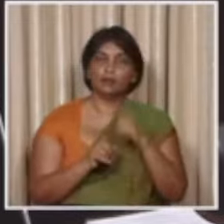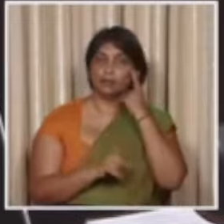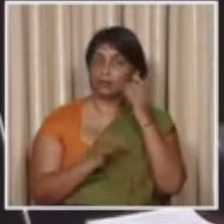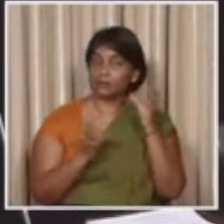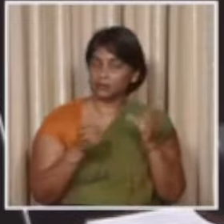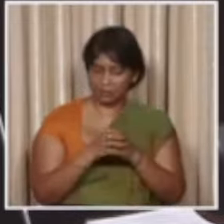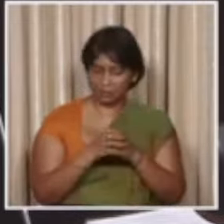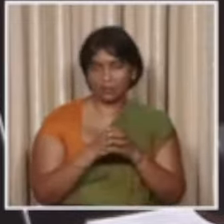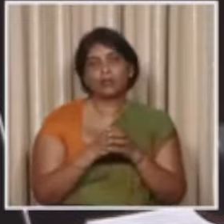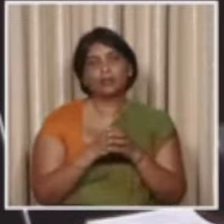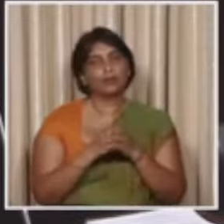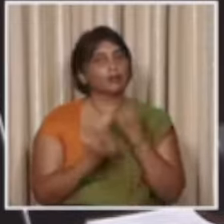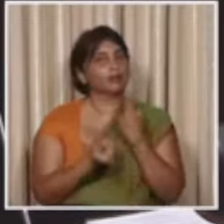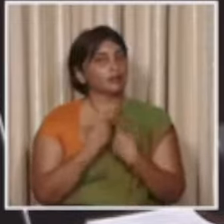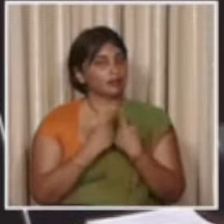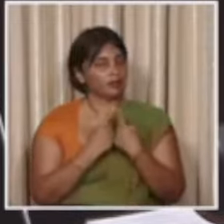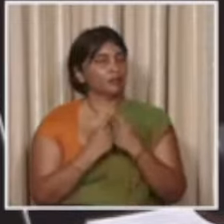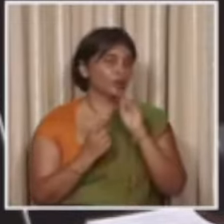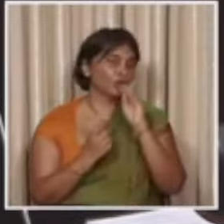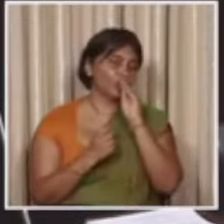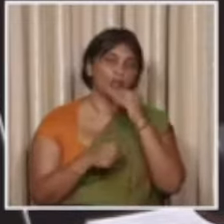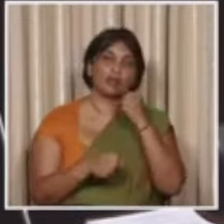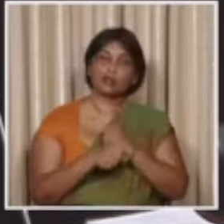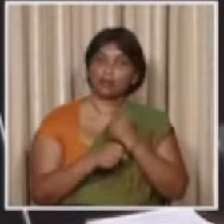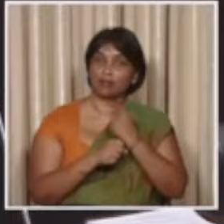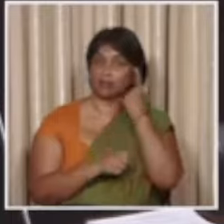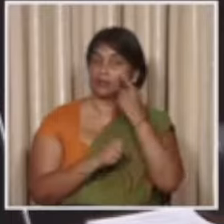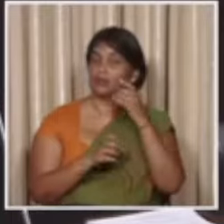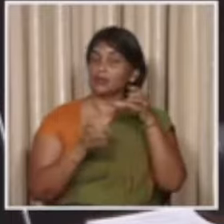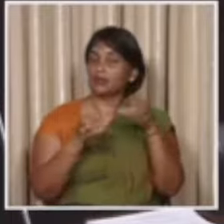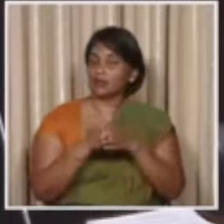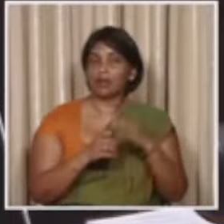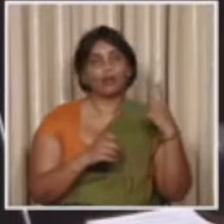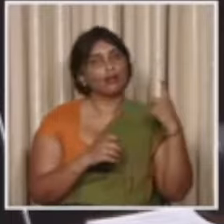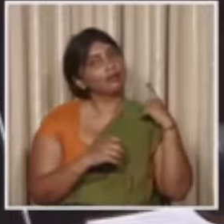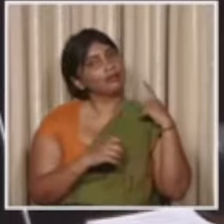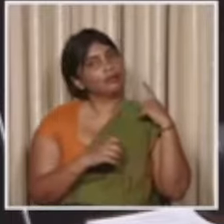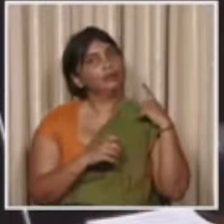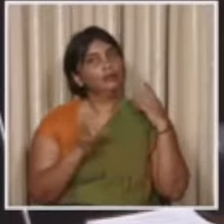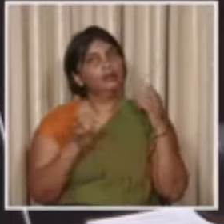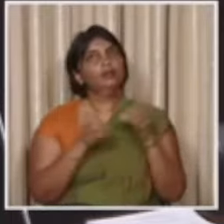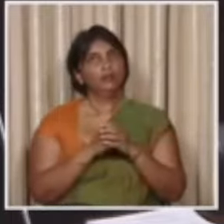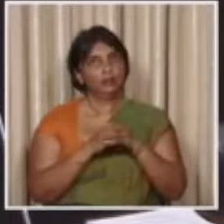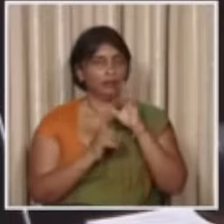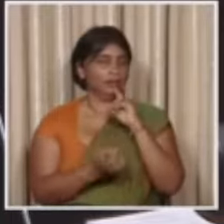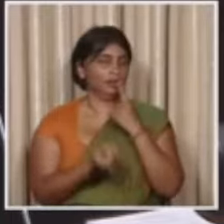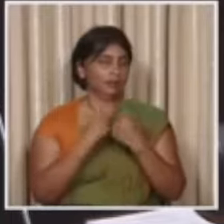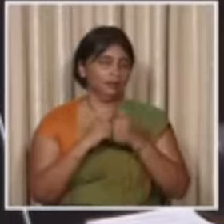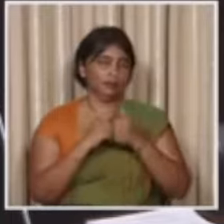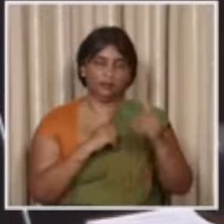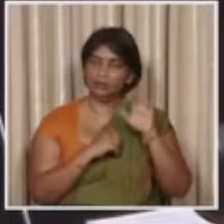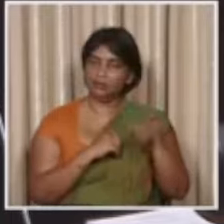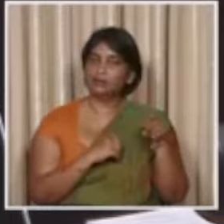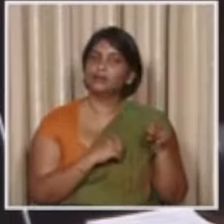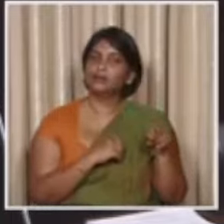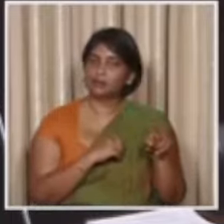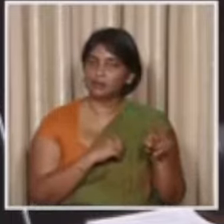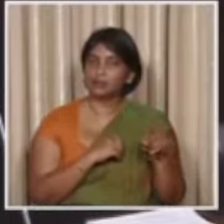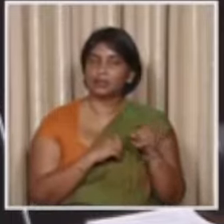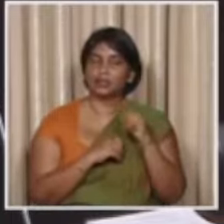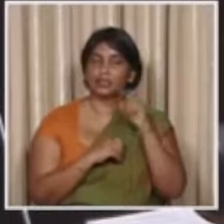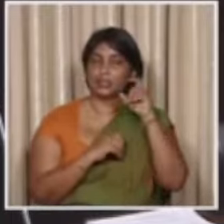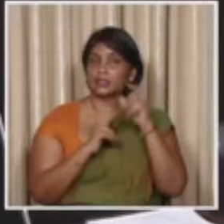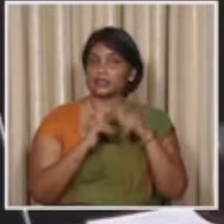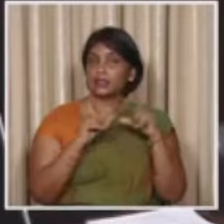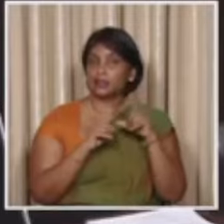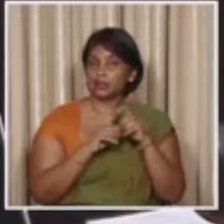සහ විමර්ශකින් කොටින්ම කිව්වොත් රාජ්‍ය බුද්ධි සේවාව හා යුද හමුදා බුද්ධිංශයත් විමර්ශන කටයුතු කරපු රහස් පොලිසියත්